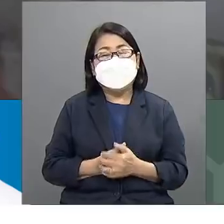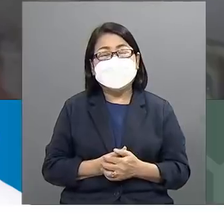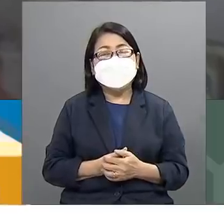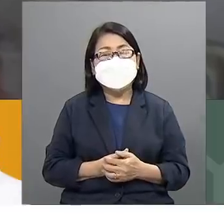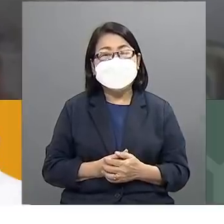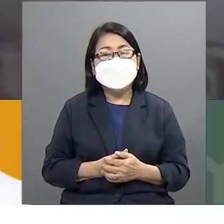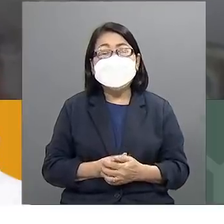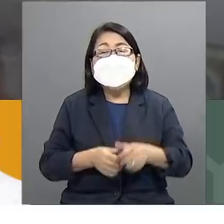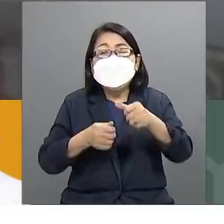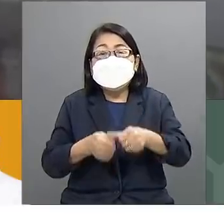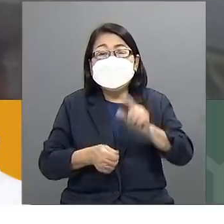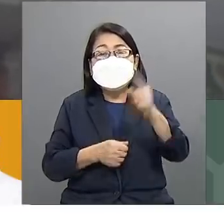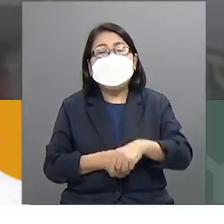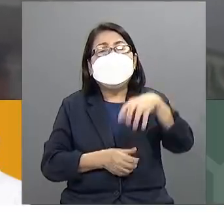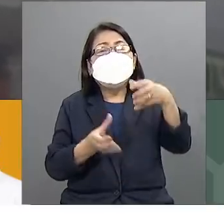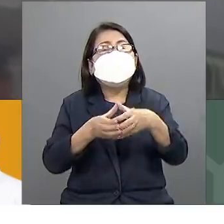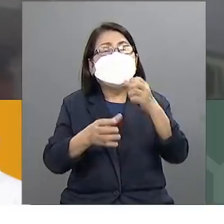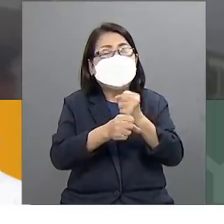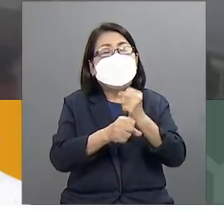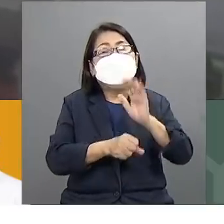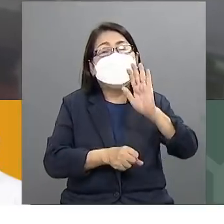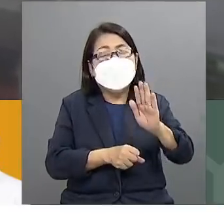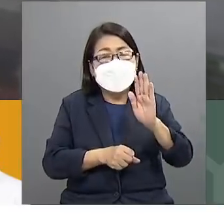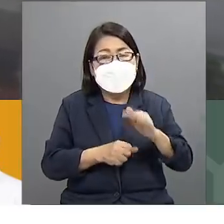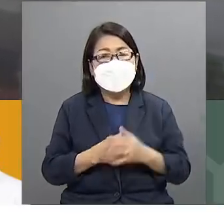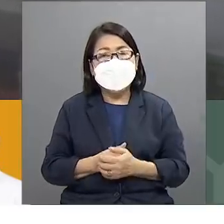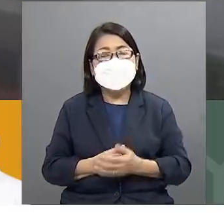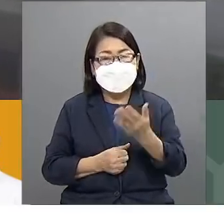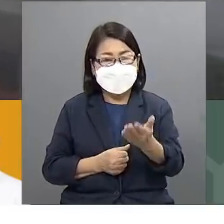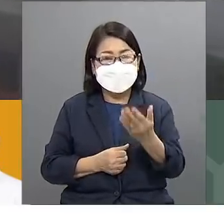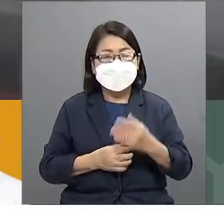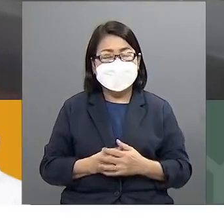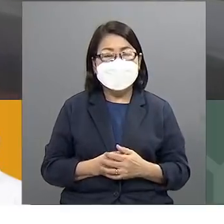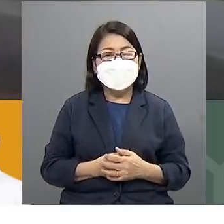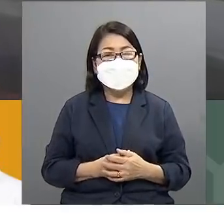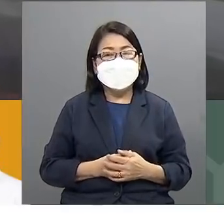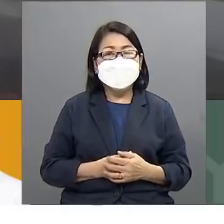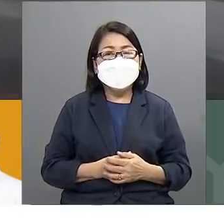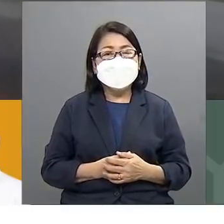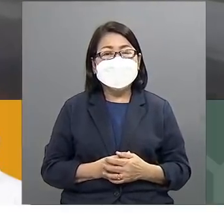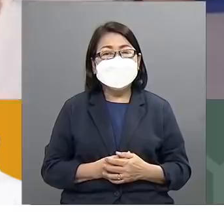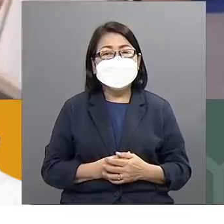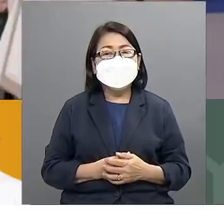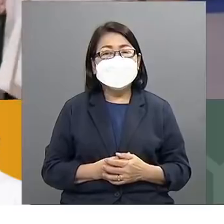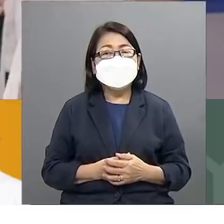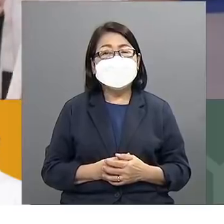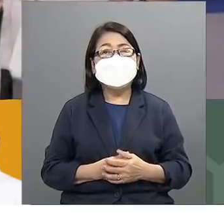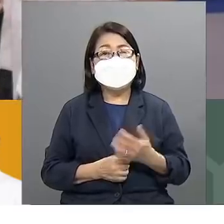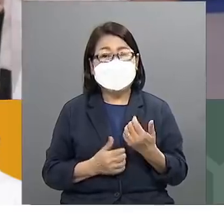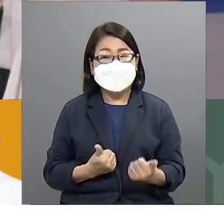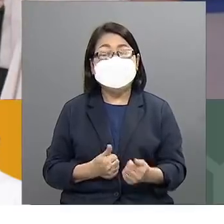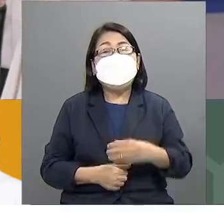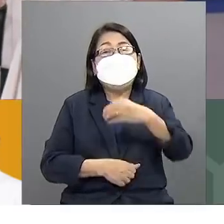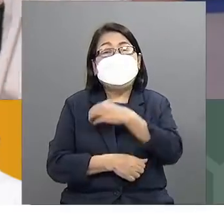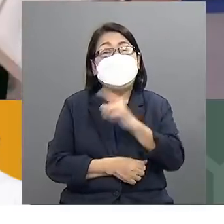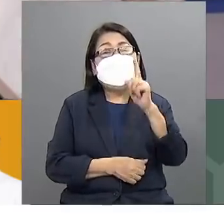ที่ทำการพรรคก้าวไกลนะคะพลอ่อนสนิทคะส่วนกับคุณโรจน์ลักษณะดีสอนผู้สมัครผู้ว่าจากคะก้าว